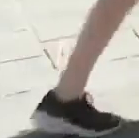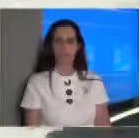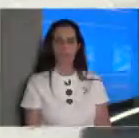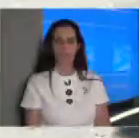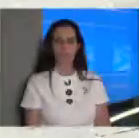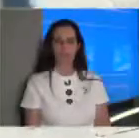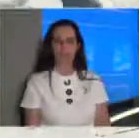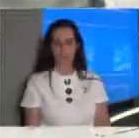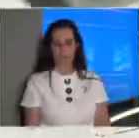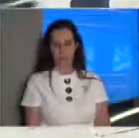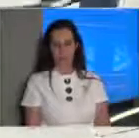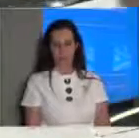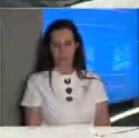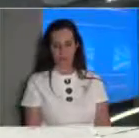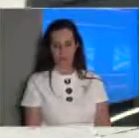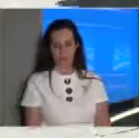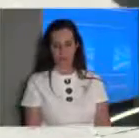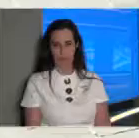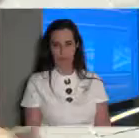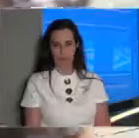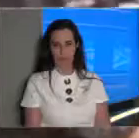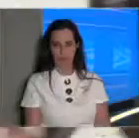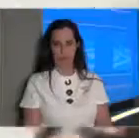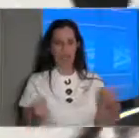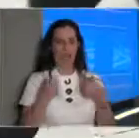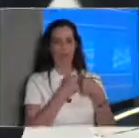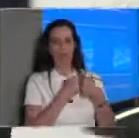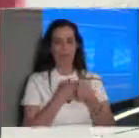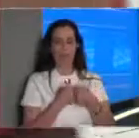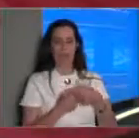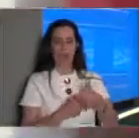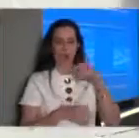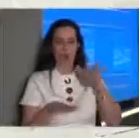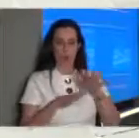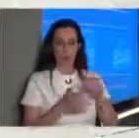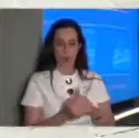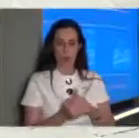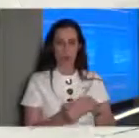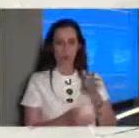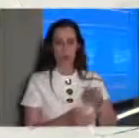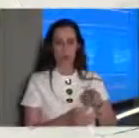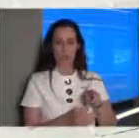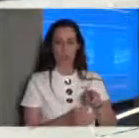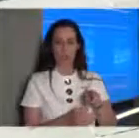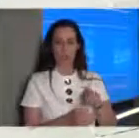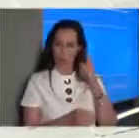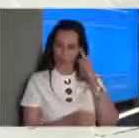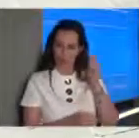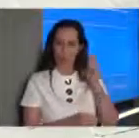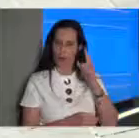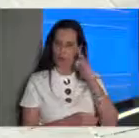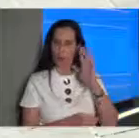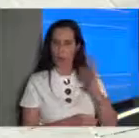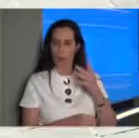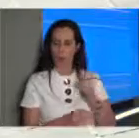הכי גדול שיש לממשלה החדשה? האתגר לראש הממשלה, יש לו ראש על הכתפיים והוא יודע